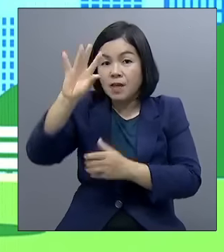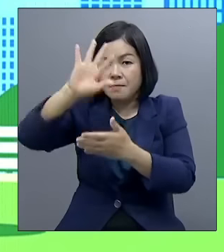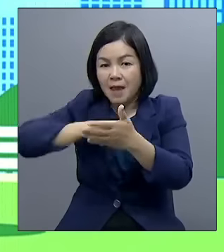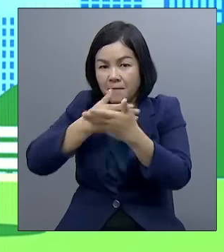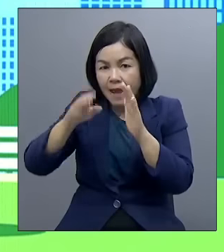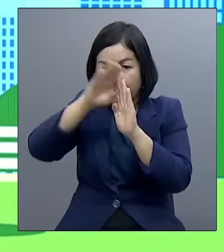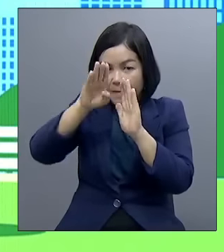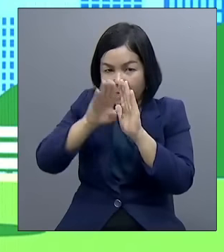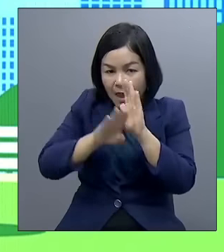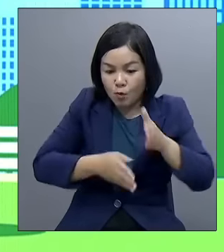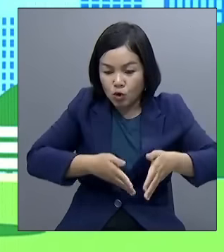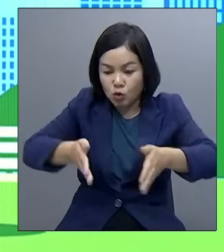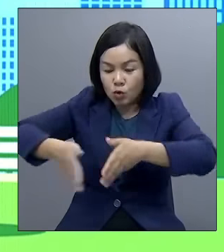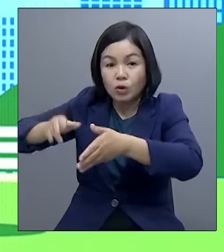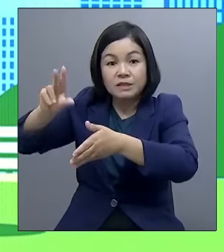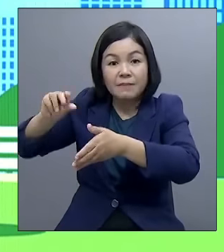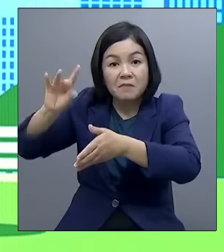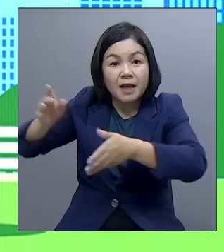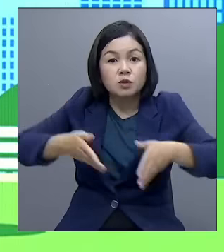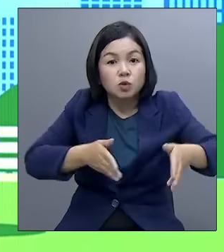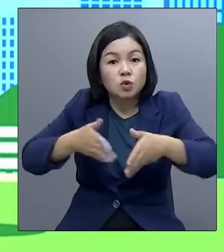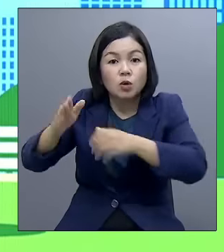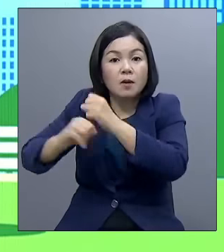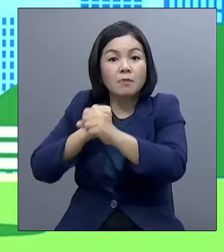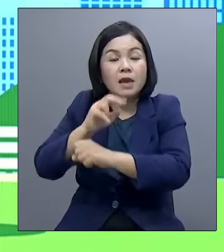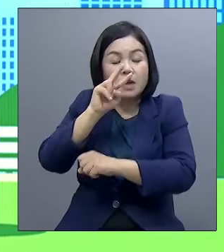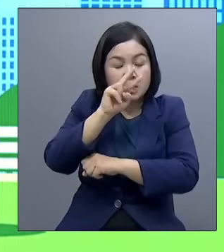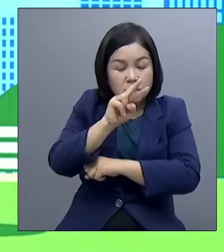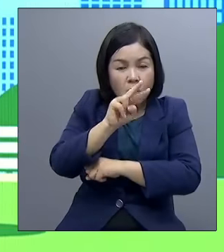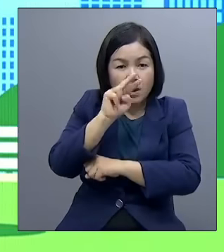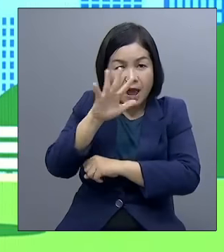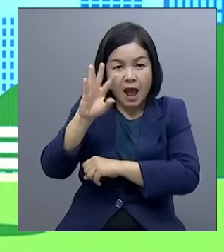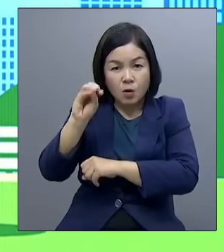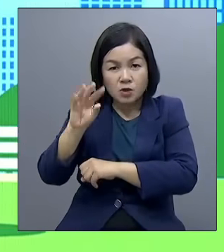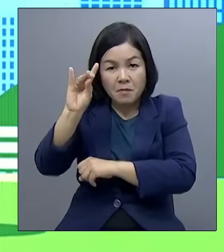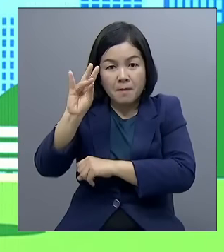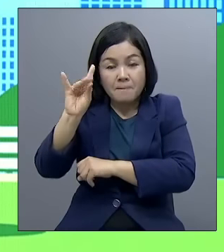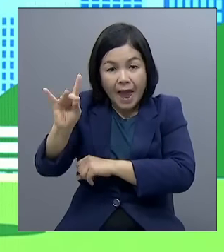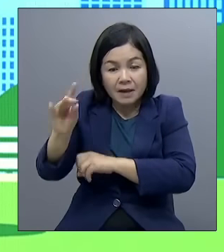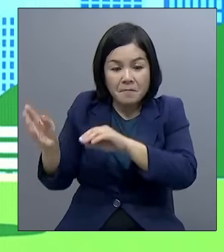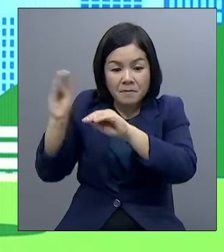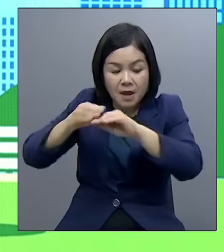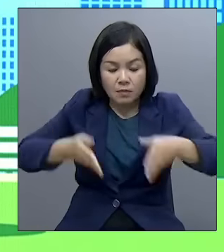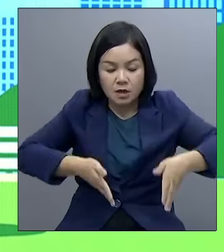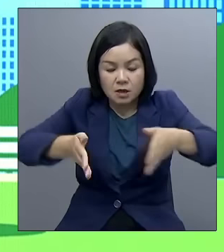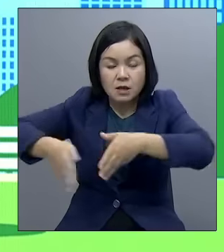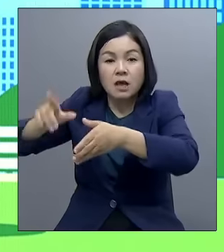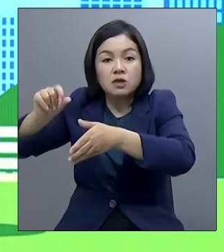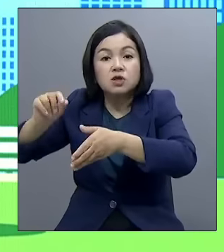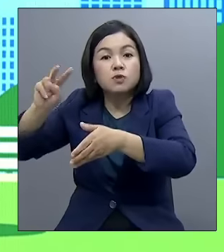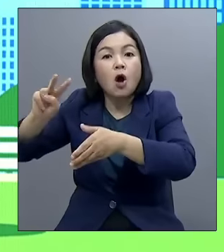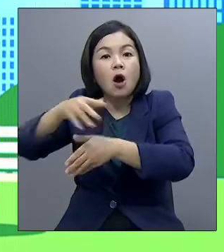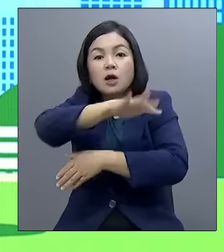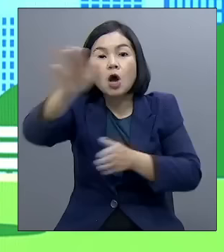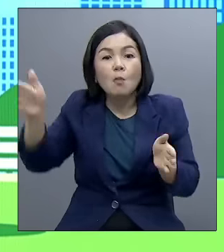ถึง38เส้นทางและในปี2568อีก22เส้นทางค่ะรวมๆกันแล้วนะคะก็อาจจะช่วยเปลี่ยนนะคะ